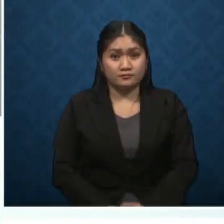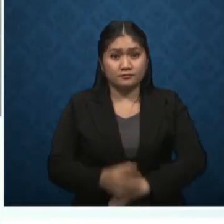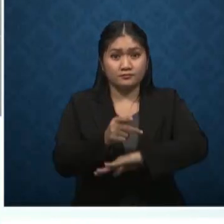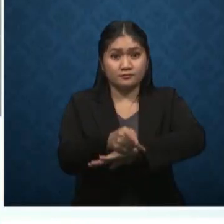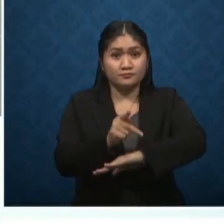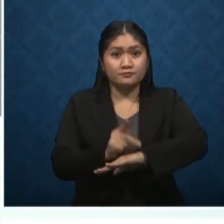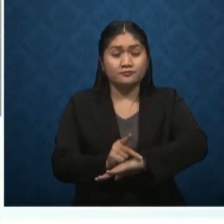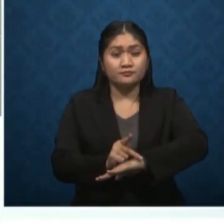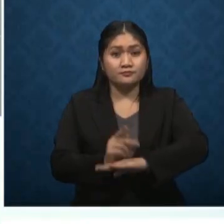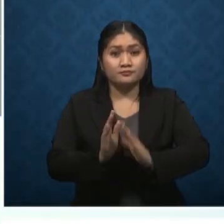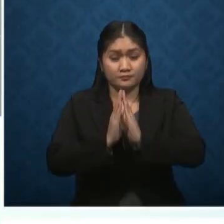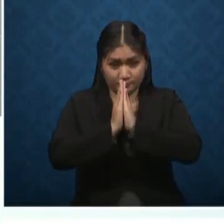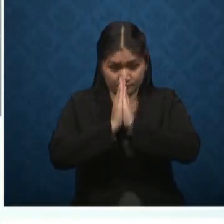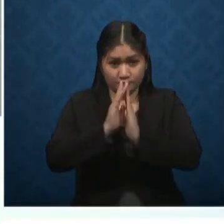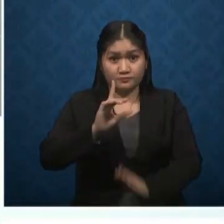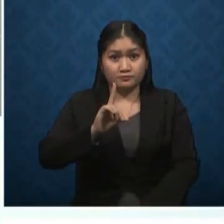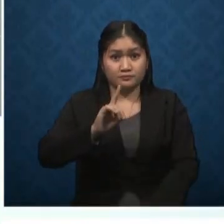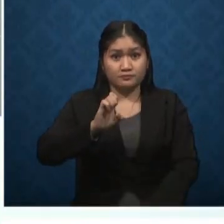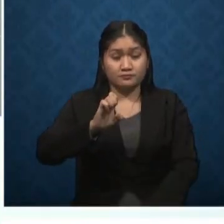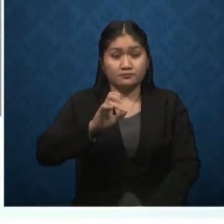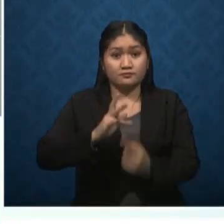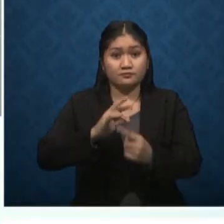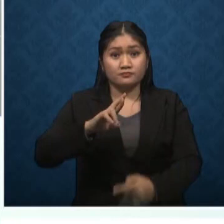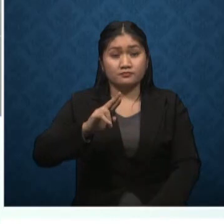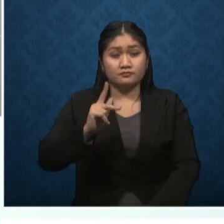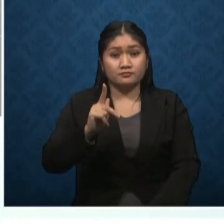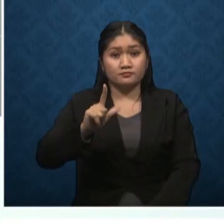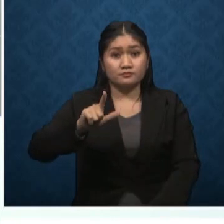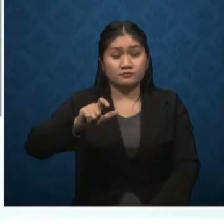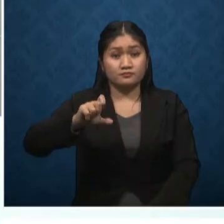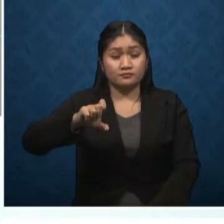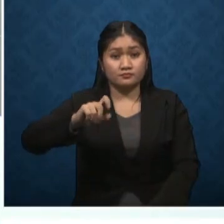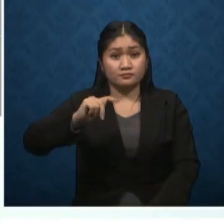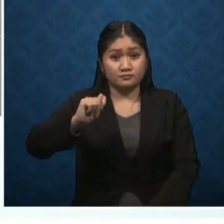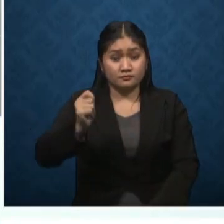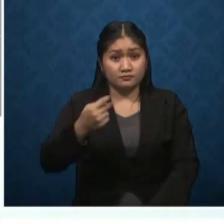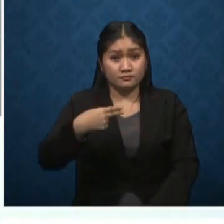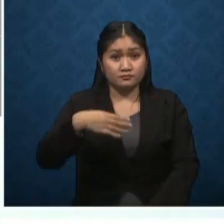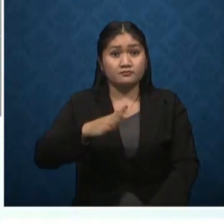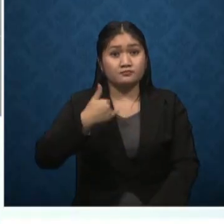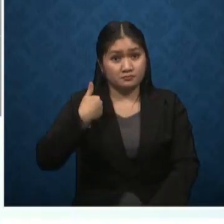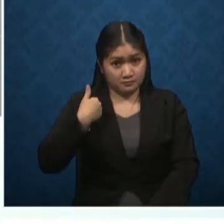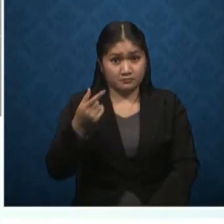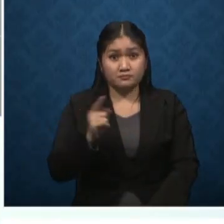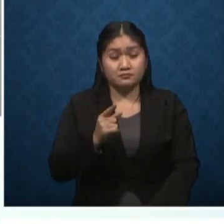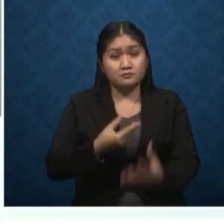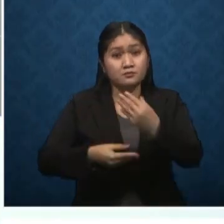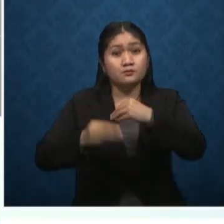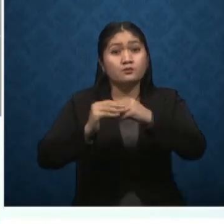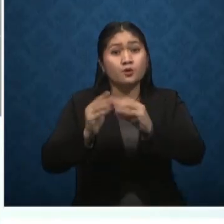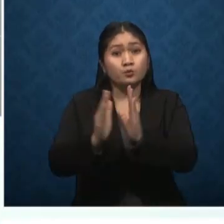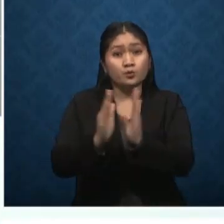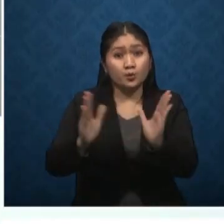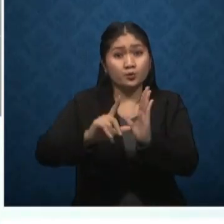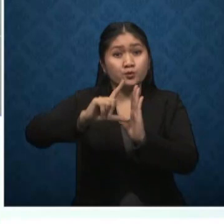ท่านประธานวุฒิสภาผมดิเรกฤทธิ์เจนของธรรมสมาชิกวุฒิสภานะครับมีประเด็นเพิ่มเติมนะขอบคุณท่านเลข